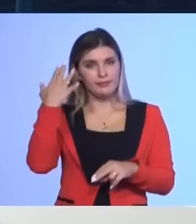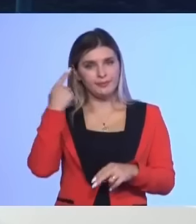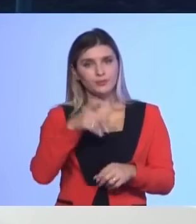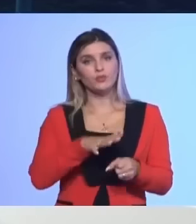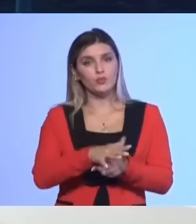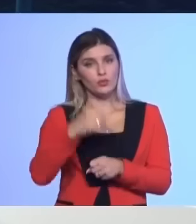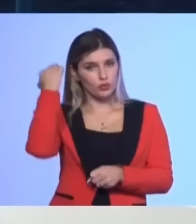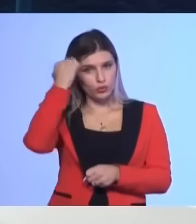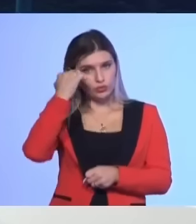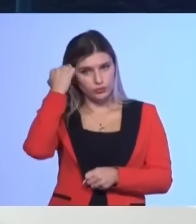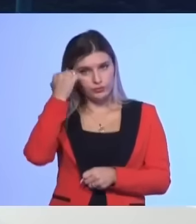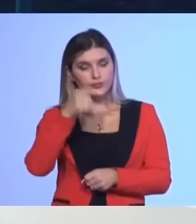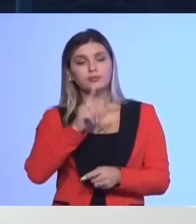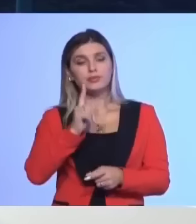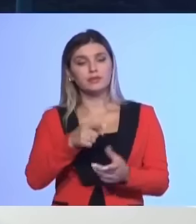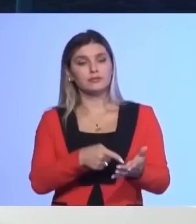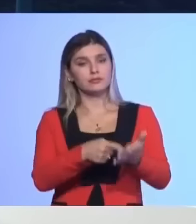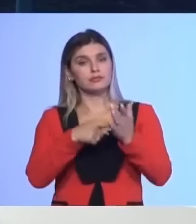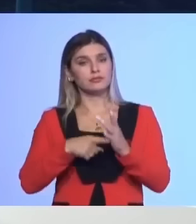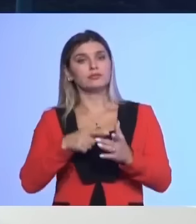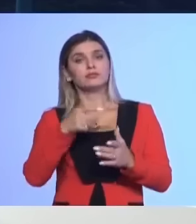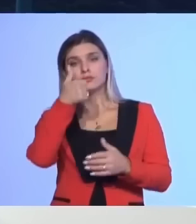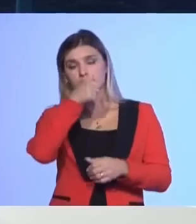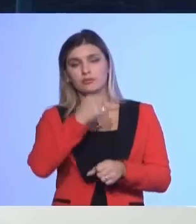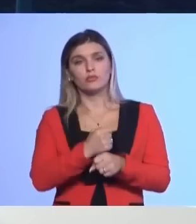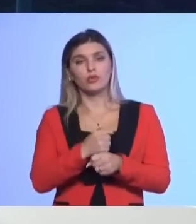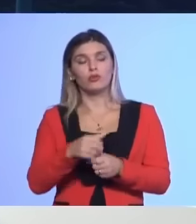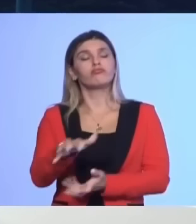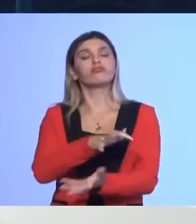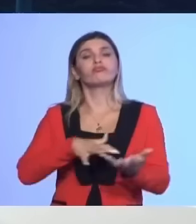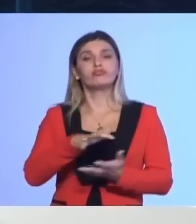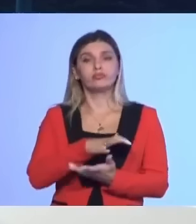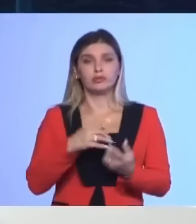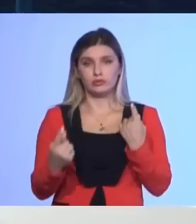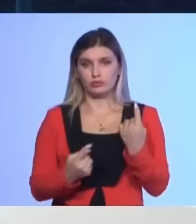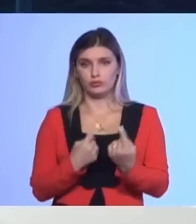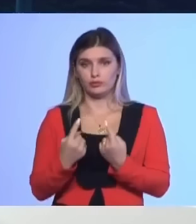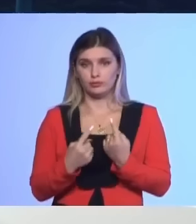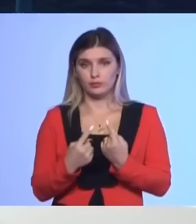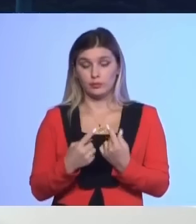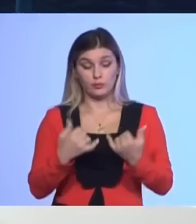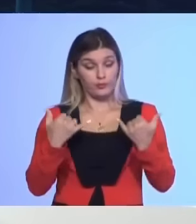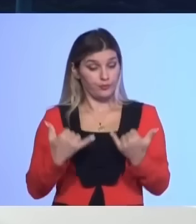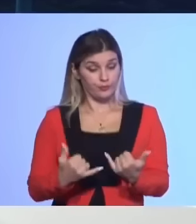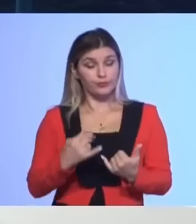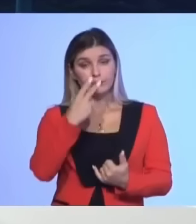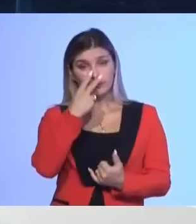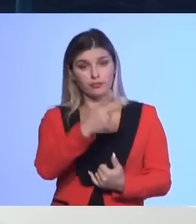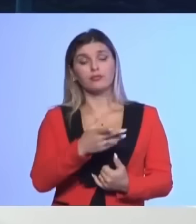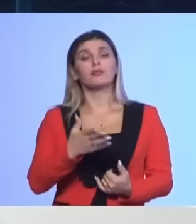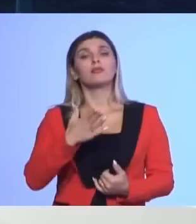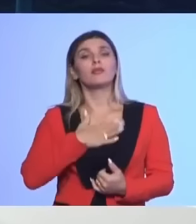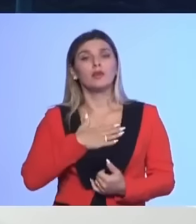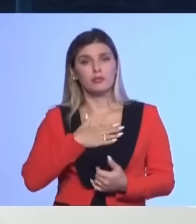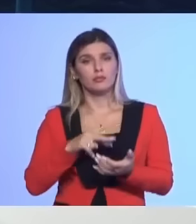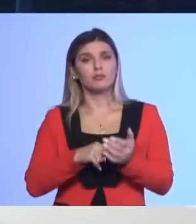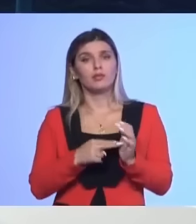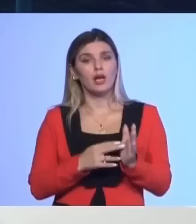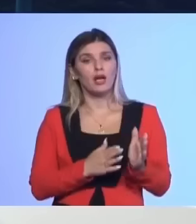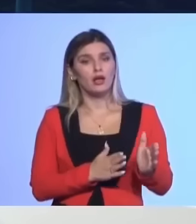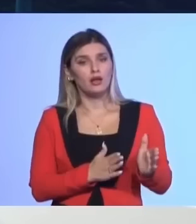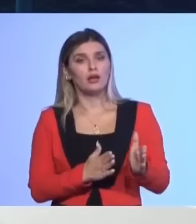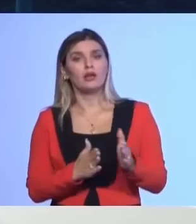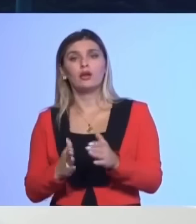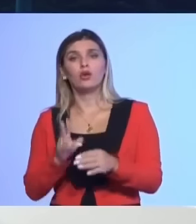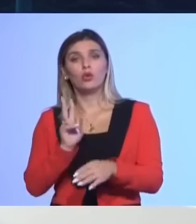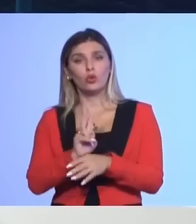vitin e kaluar për të reflektuar kërshi veprimeve që e përshkallëzuan situatën. Sipas tij, tani ka hapa të njëanshëm që do të çojnë në